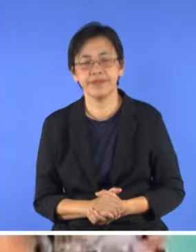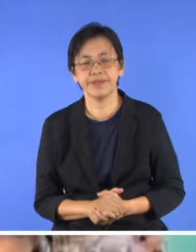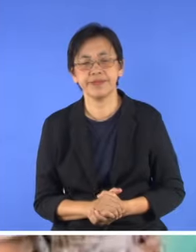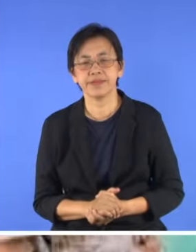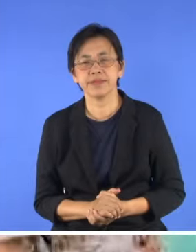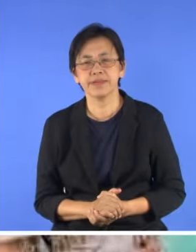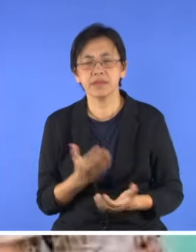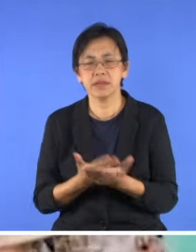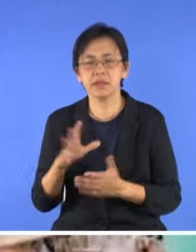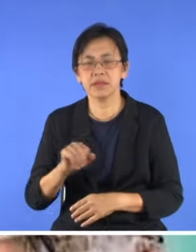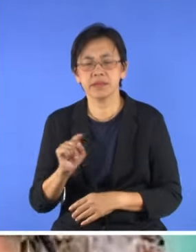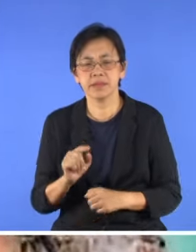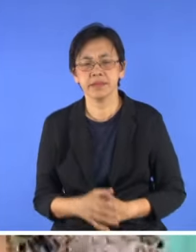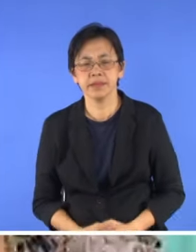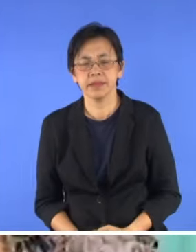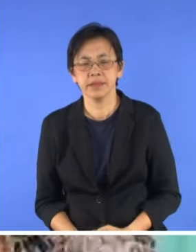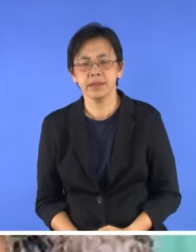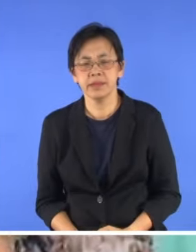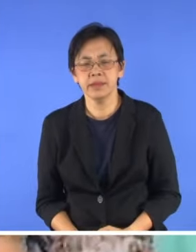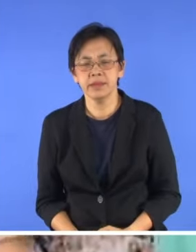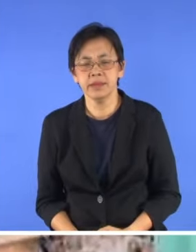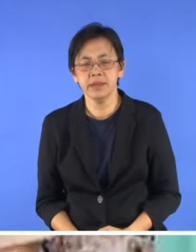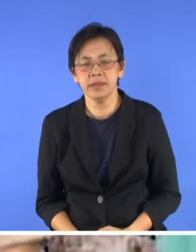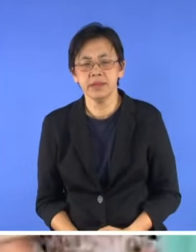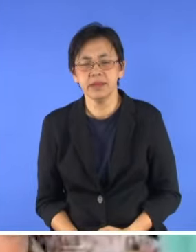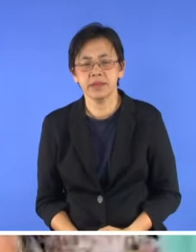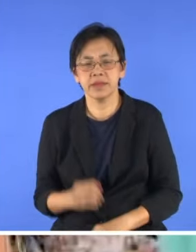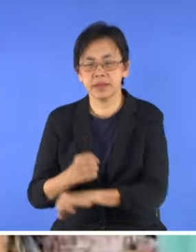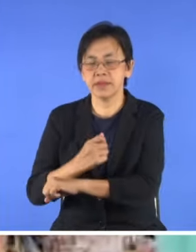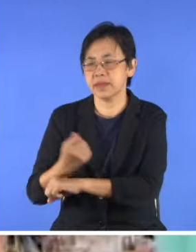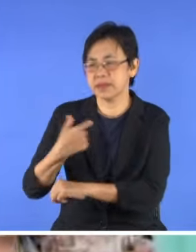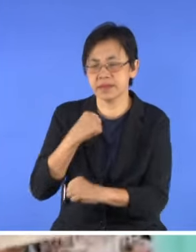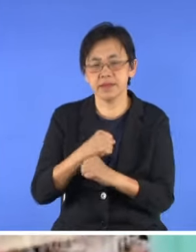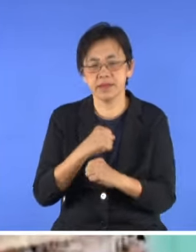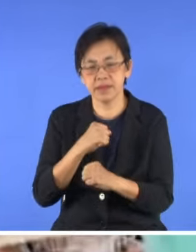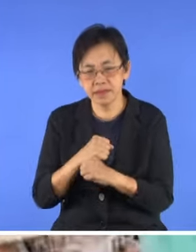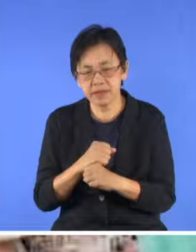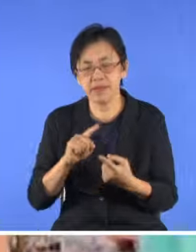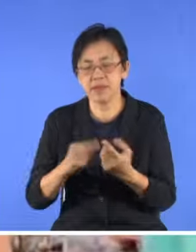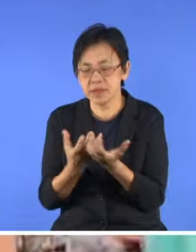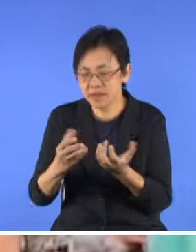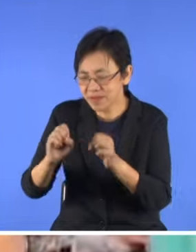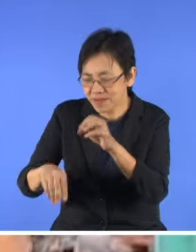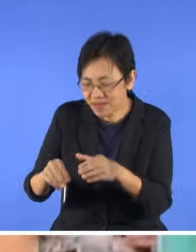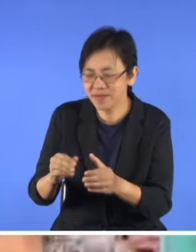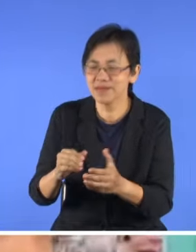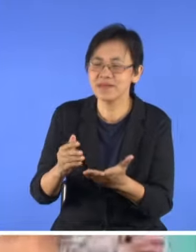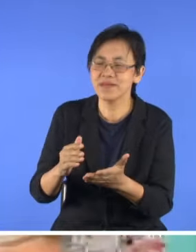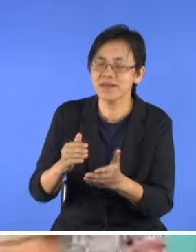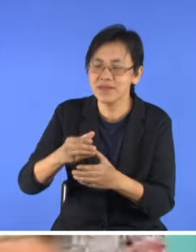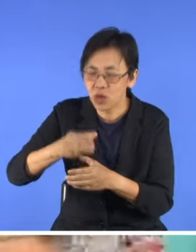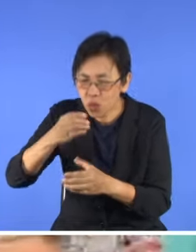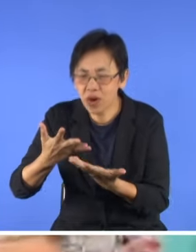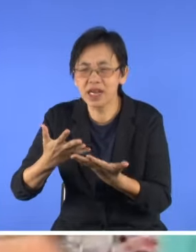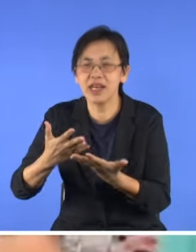เอาเงินมาจากไหนที่ที่มาให้น้องไปเออรับจ้านท่วไปแล้วก็หาเก็บของเก่าครับก็อยากได้น้ำ